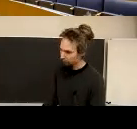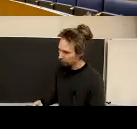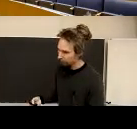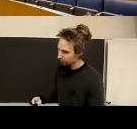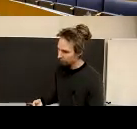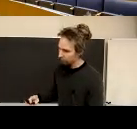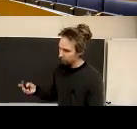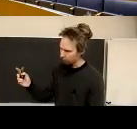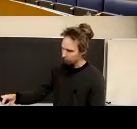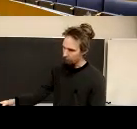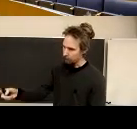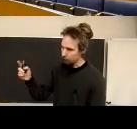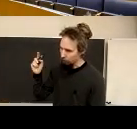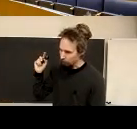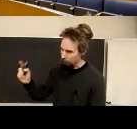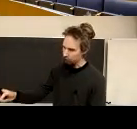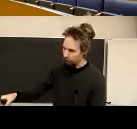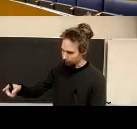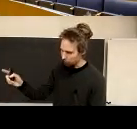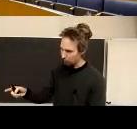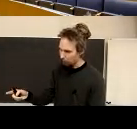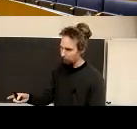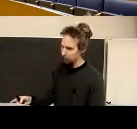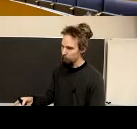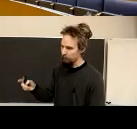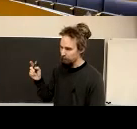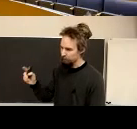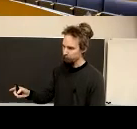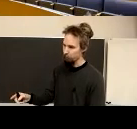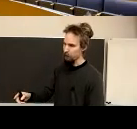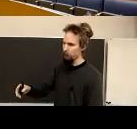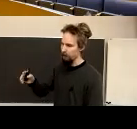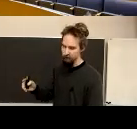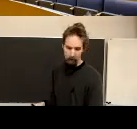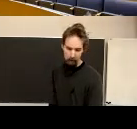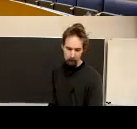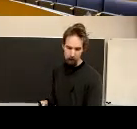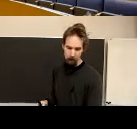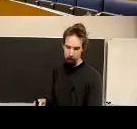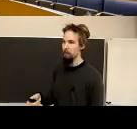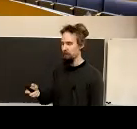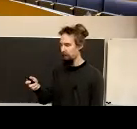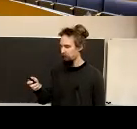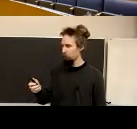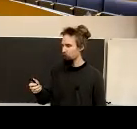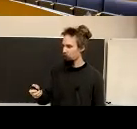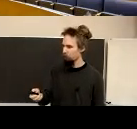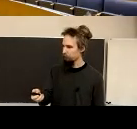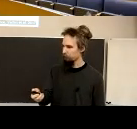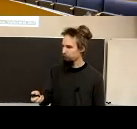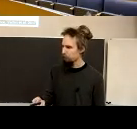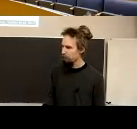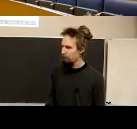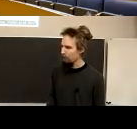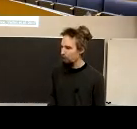kannalta. Ja voidaan ajatella myös, että koko tähän niin kuin pakkaan liittyy, että itseys on tämmöinen keskeinen arvottamisen keskus.